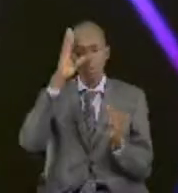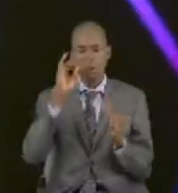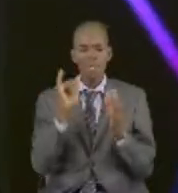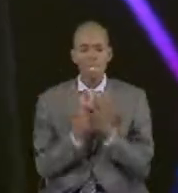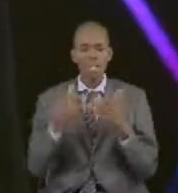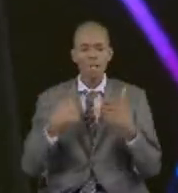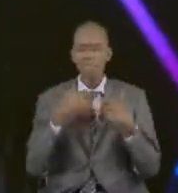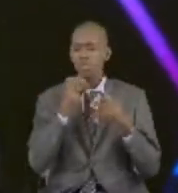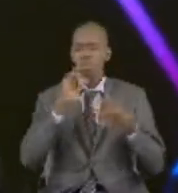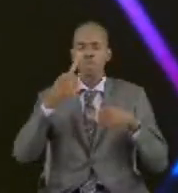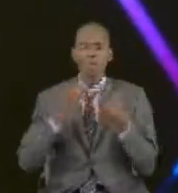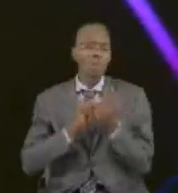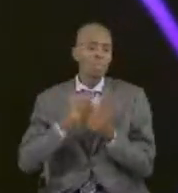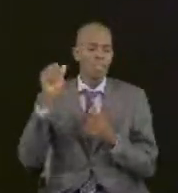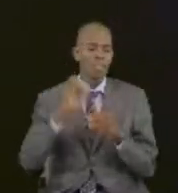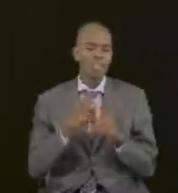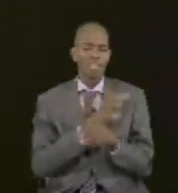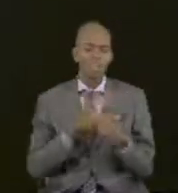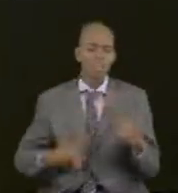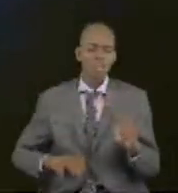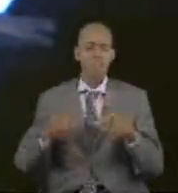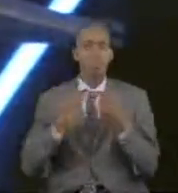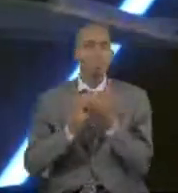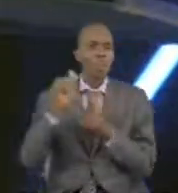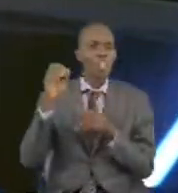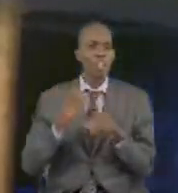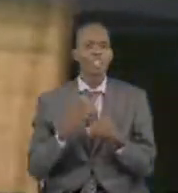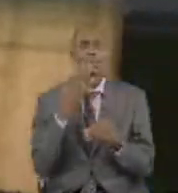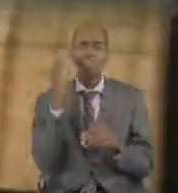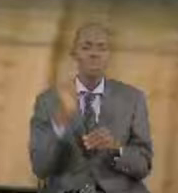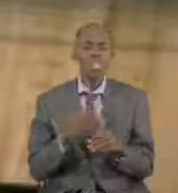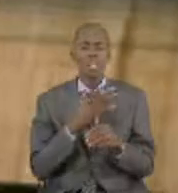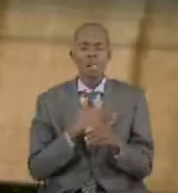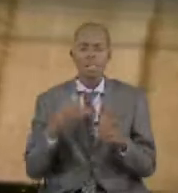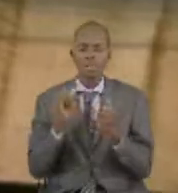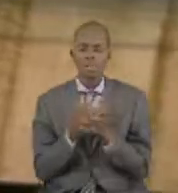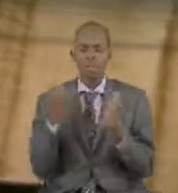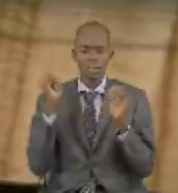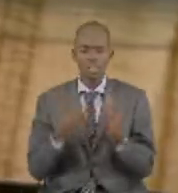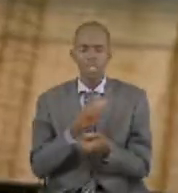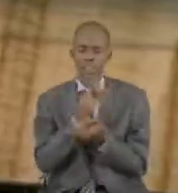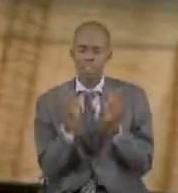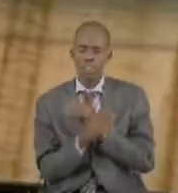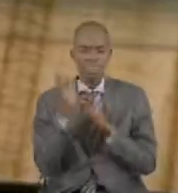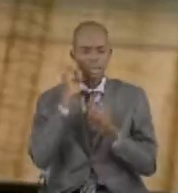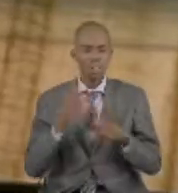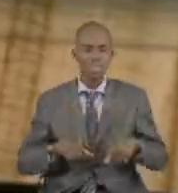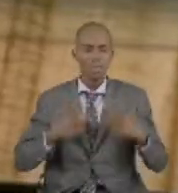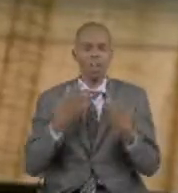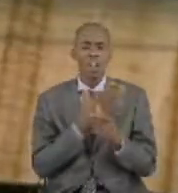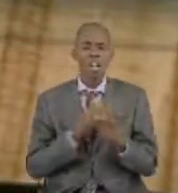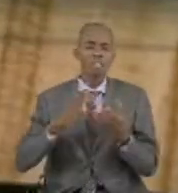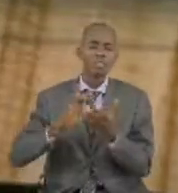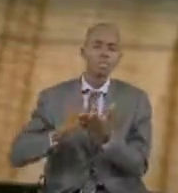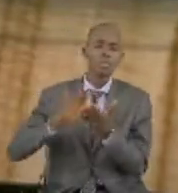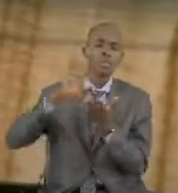qui était éloigné de Christ, si éloigné, si plongé dans le mal, et que tu as maintenant changé sa vie, et que maintenant tu as